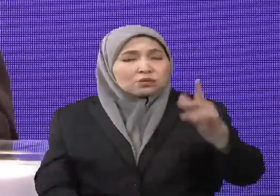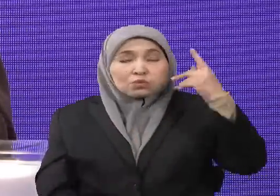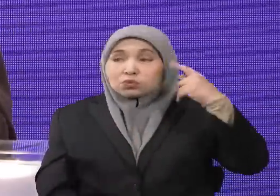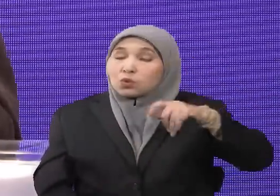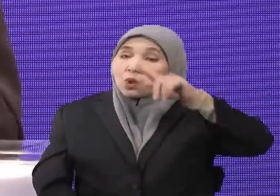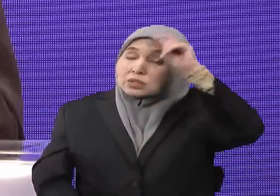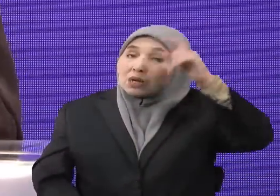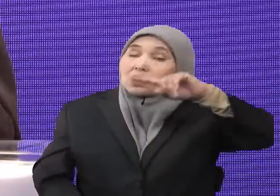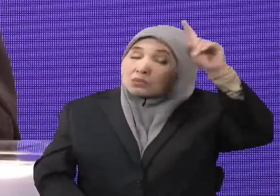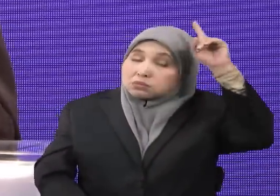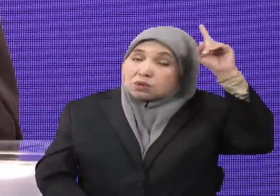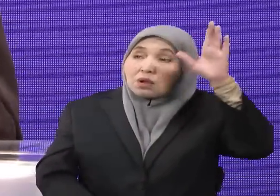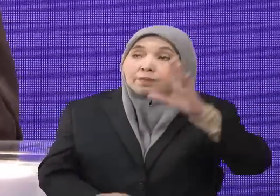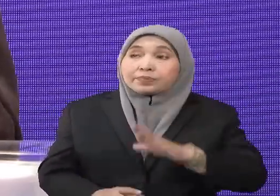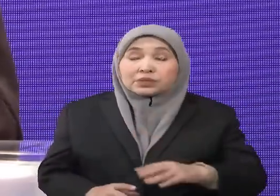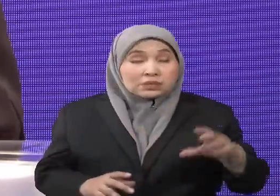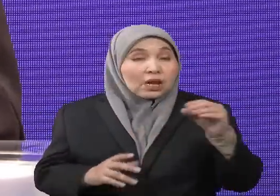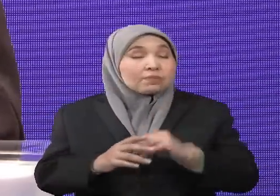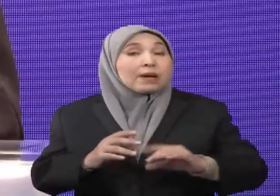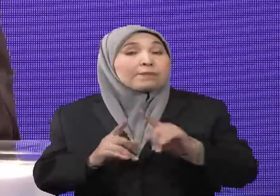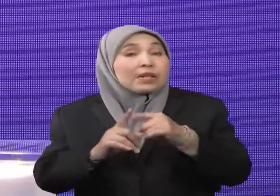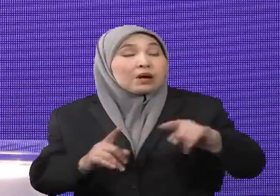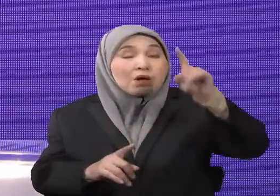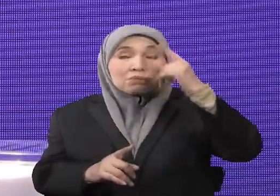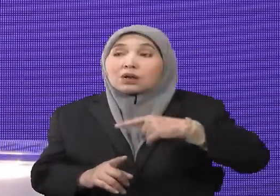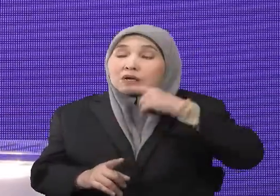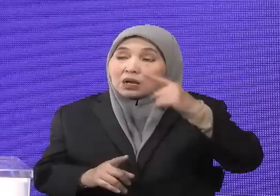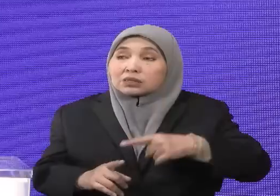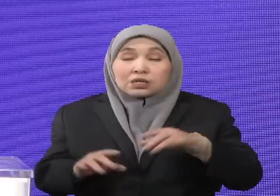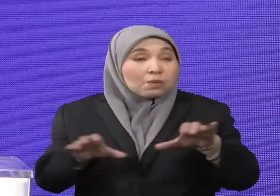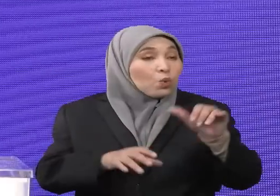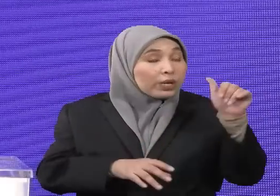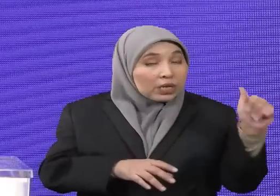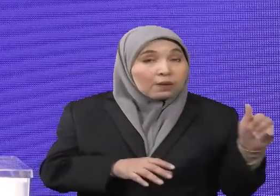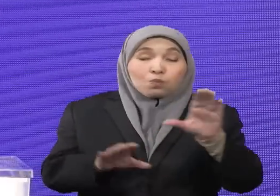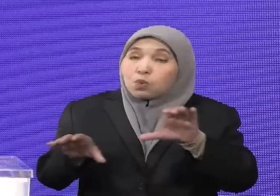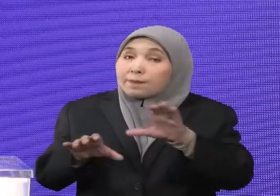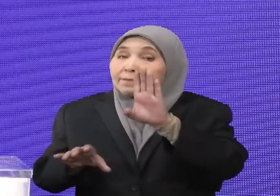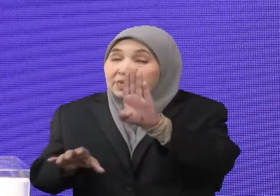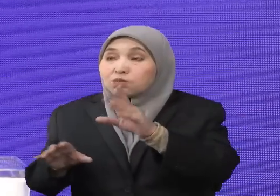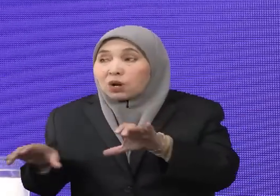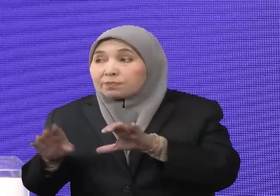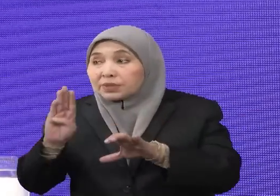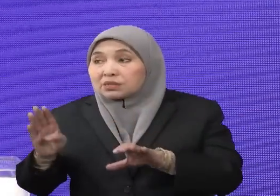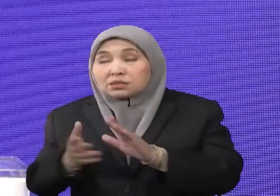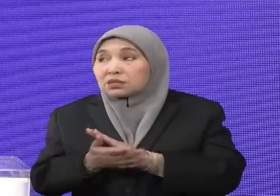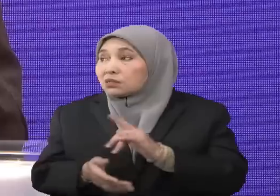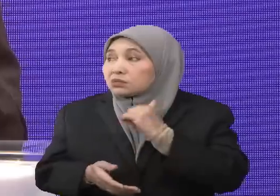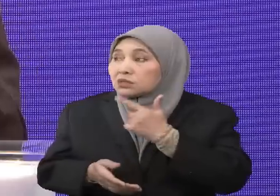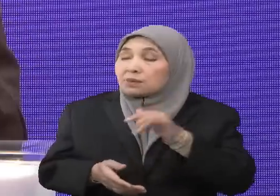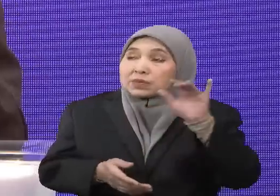bertuhankan Allah tuankan dan bertahan masuk bila Allah kata buah ini buah bidan Siapa yang